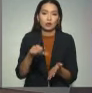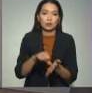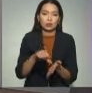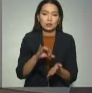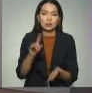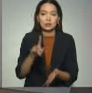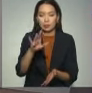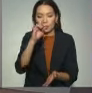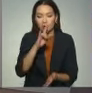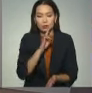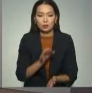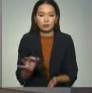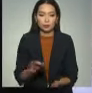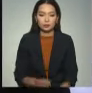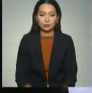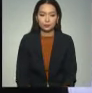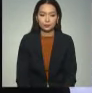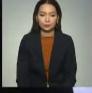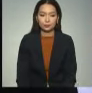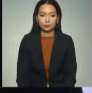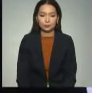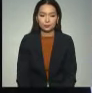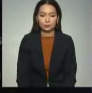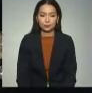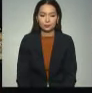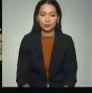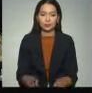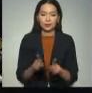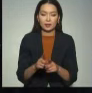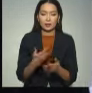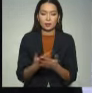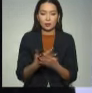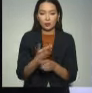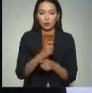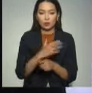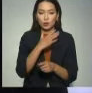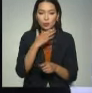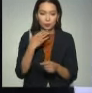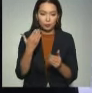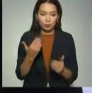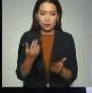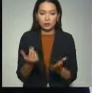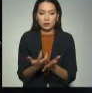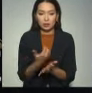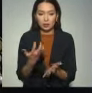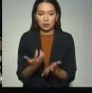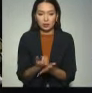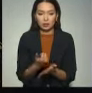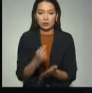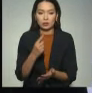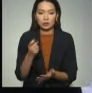и в Западно-Казахстанской области. И таких примеров очень много, когда сельская женщина, имея огород, зарабатывает